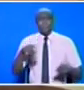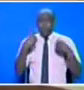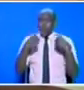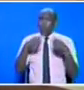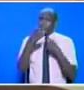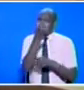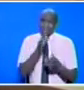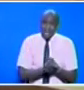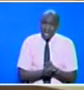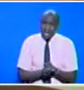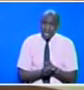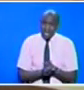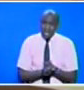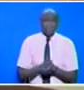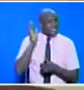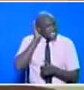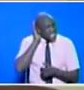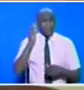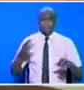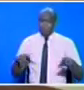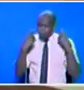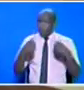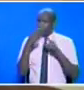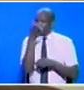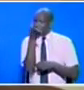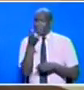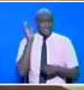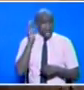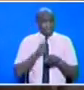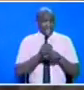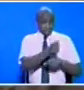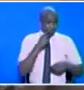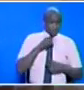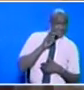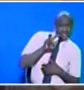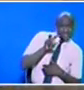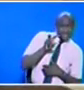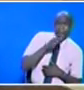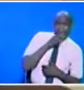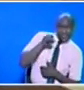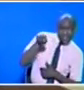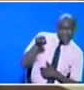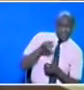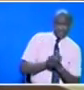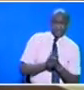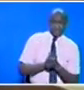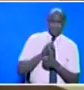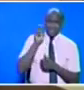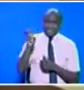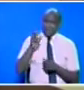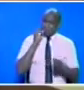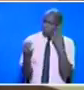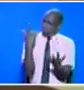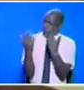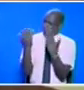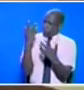na nilikuwa na hiyo makelele nikitoka nje kwa mlango wangu nikiangalia nyumba ya mzee ambayo iko chikwa chini, ilikuwa tayari imeshika moto